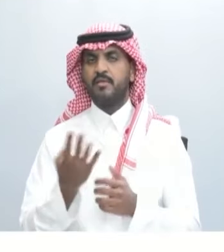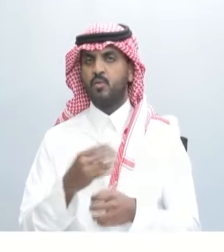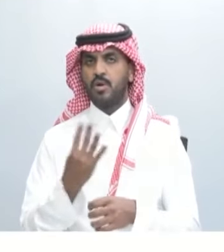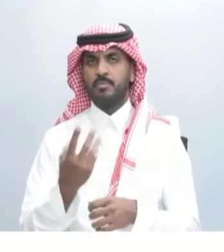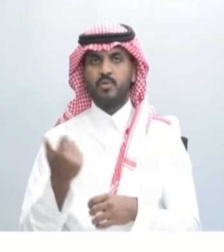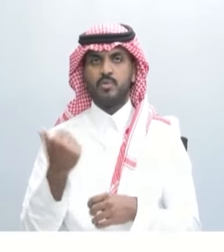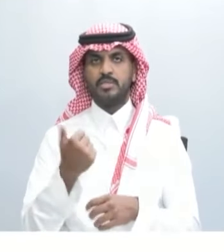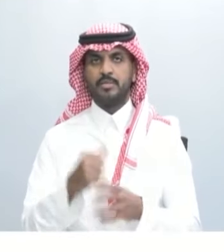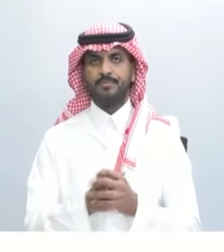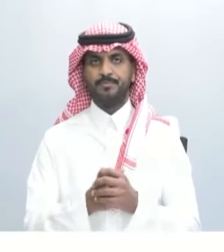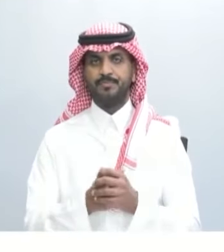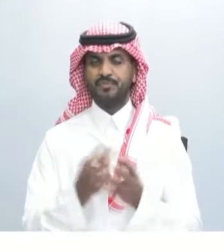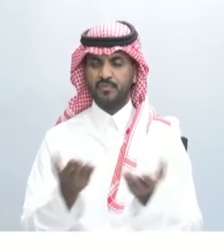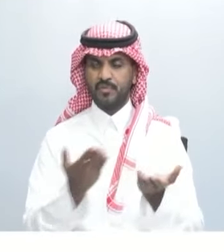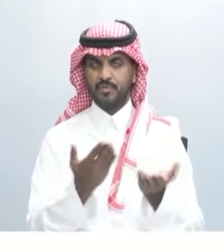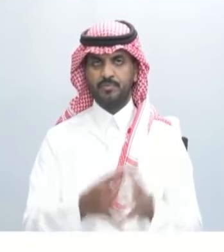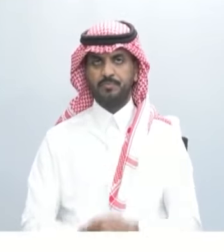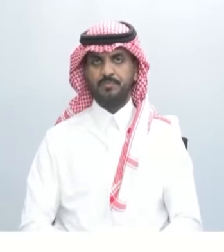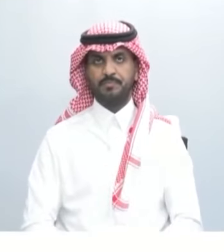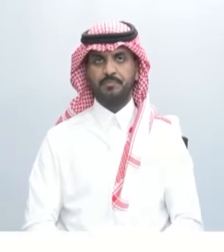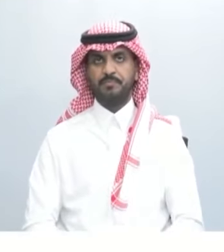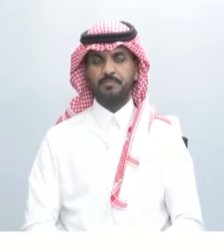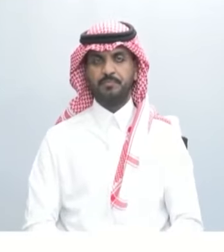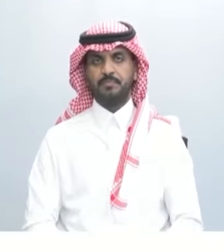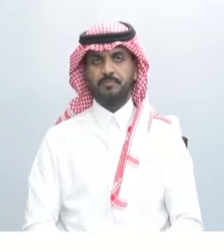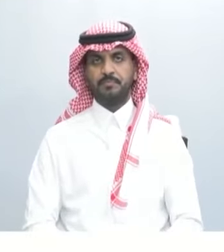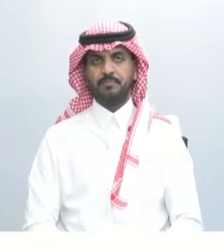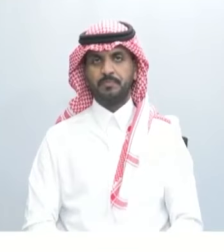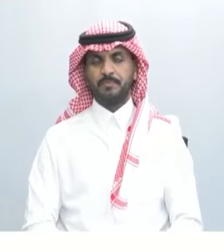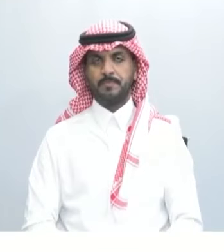اربعه سته تفضل يا مبدعين